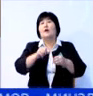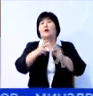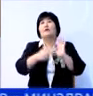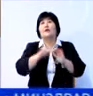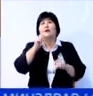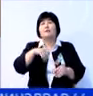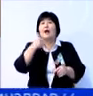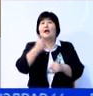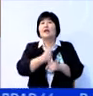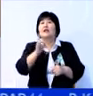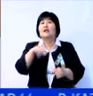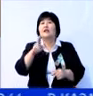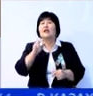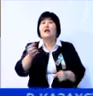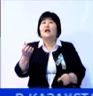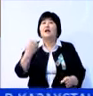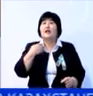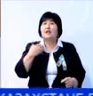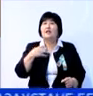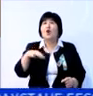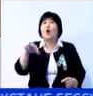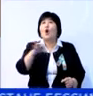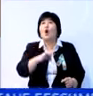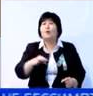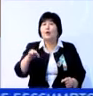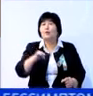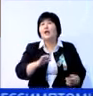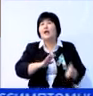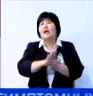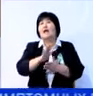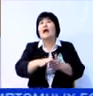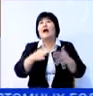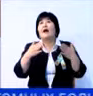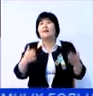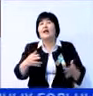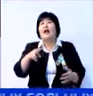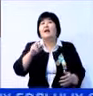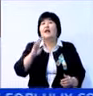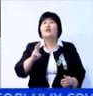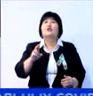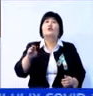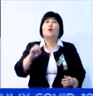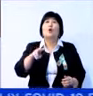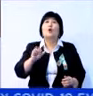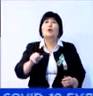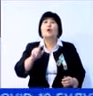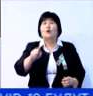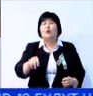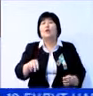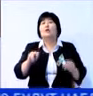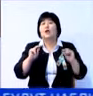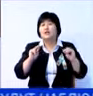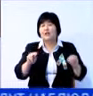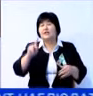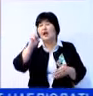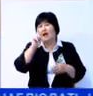был главным редактором Кызылординской областной газеты «Ленин Жолы». Он честно,